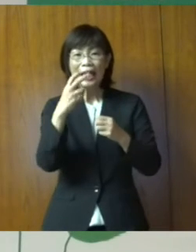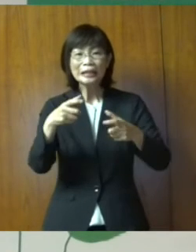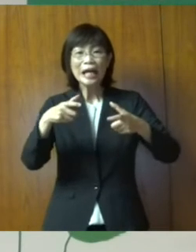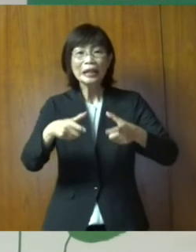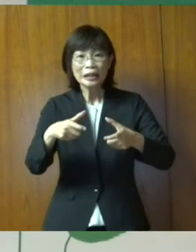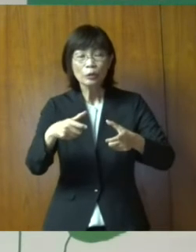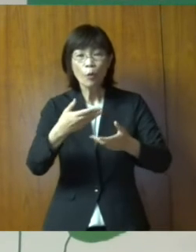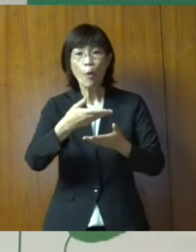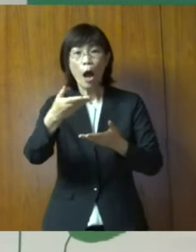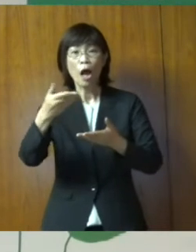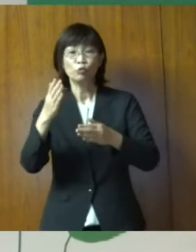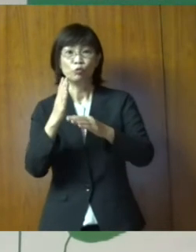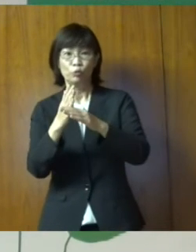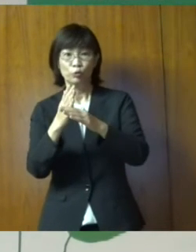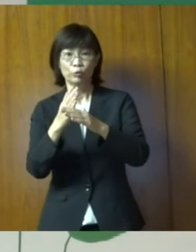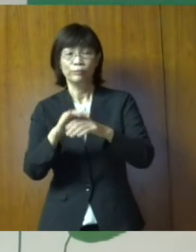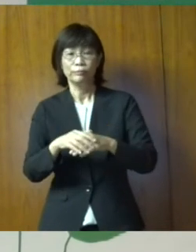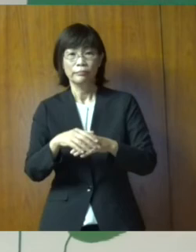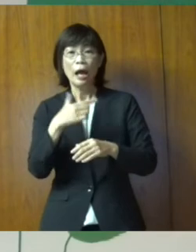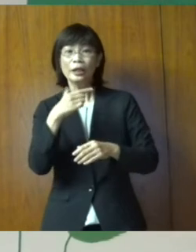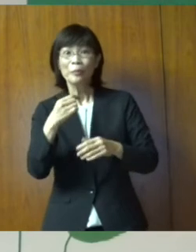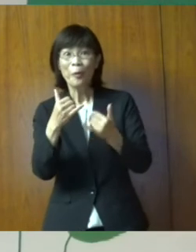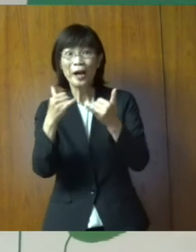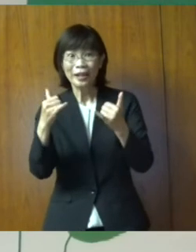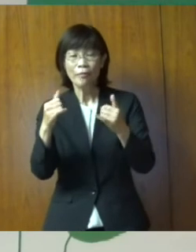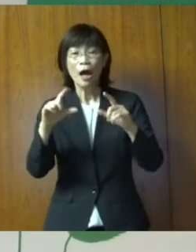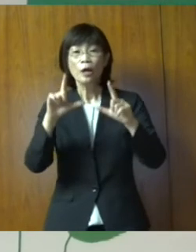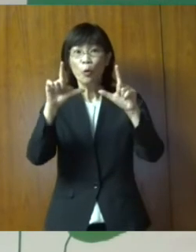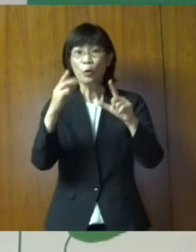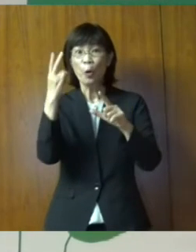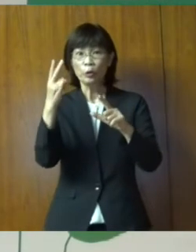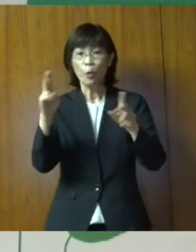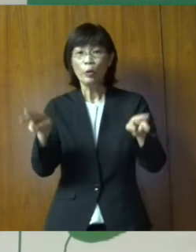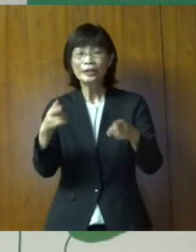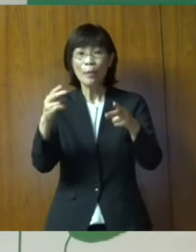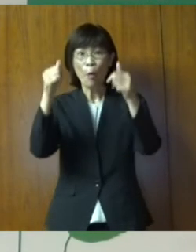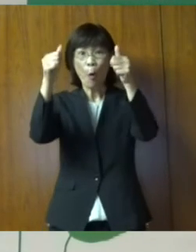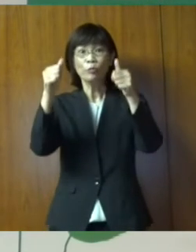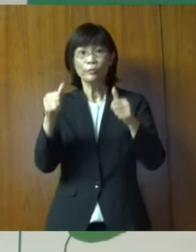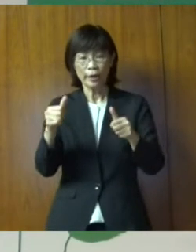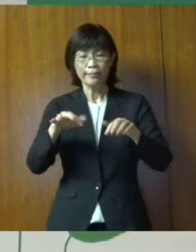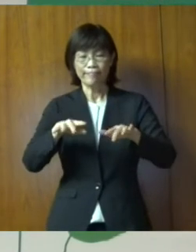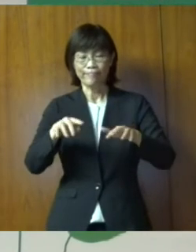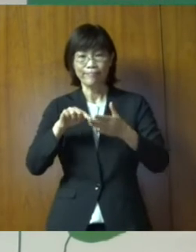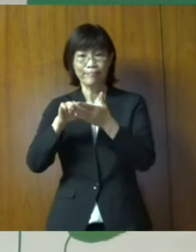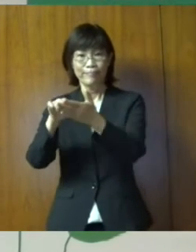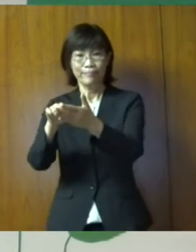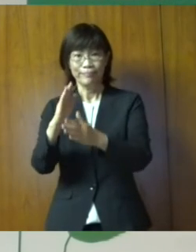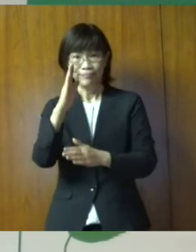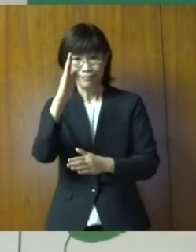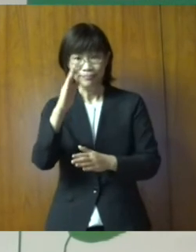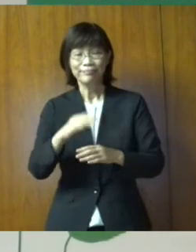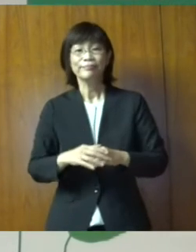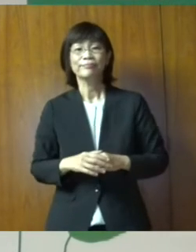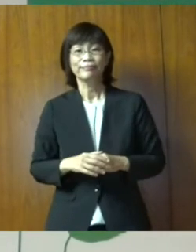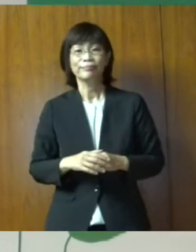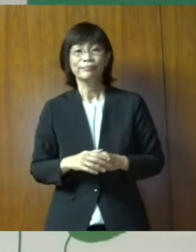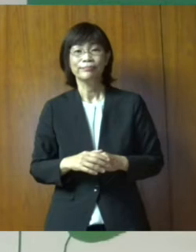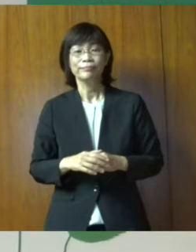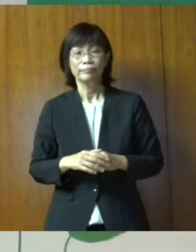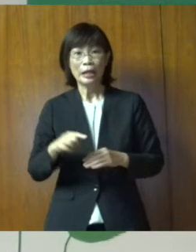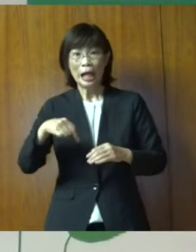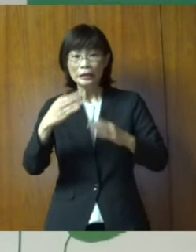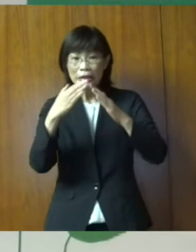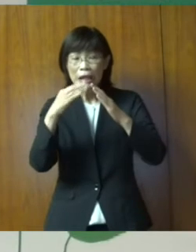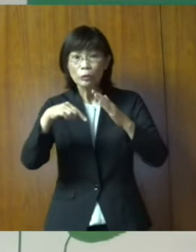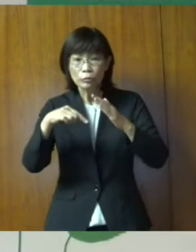しています。希望される方は東京都の専用ホームページからお申し込みください。また自宅